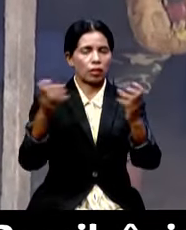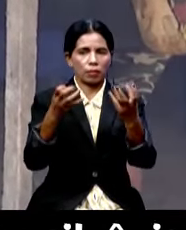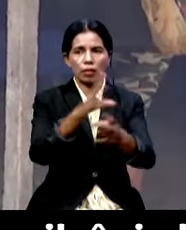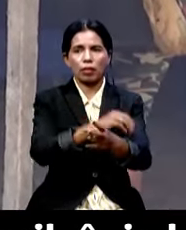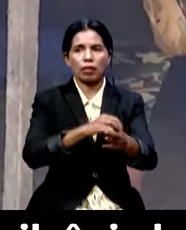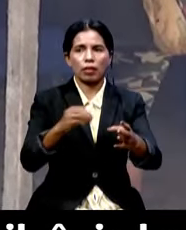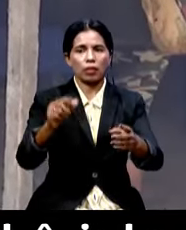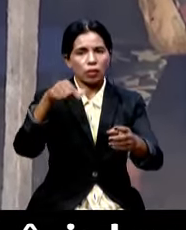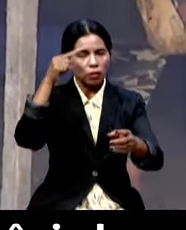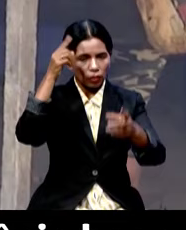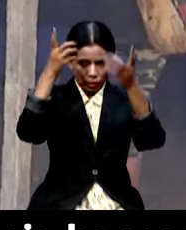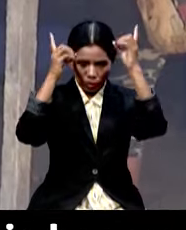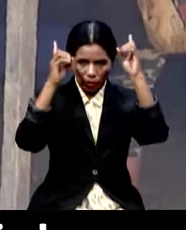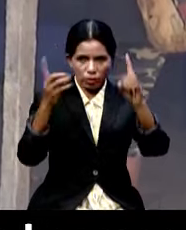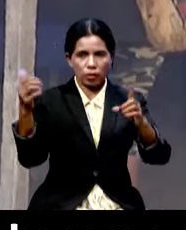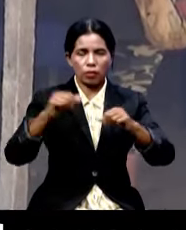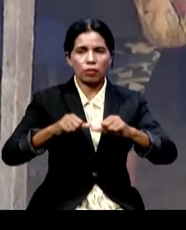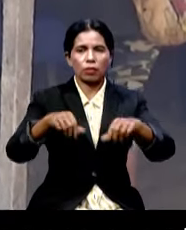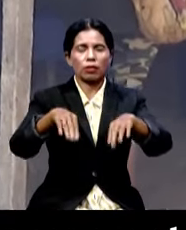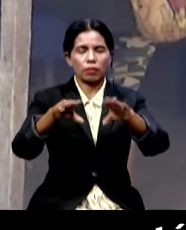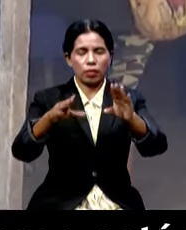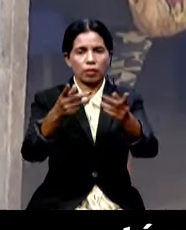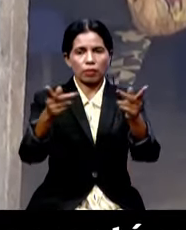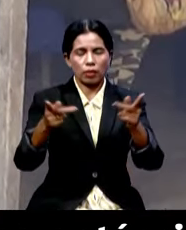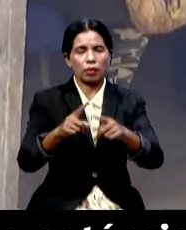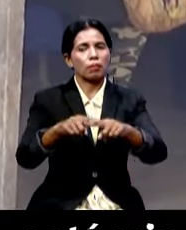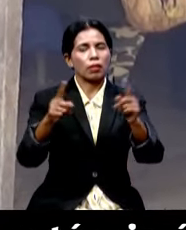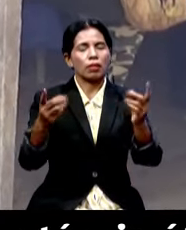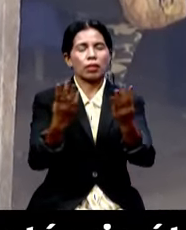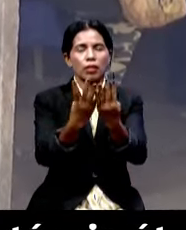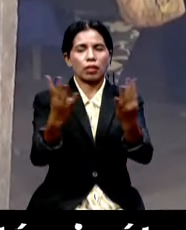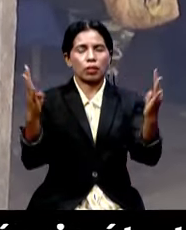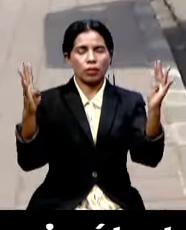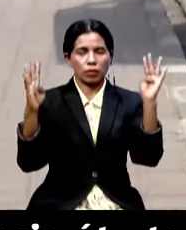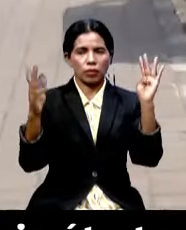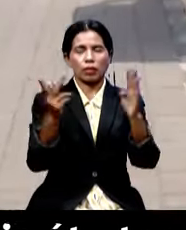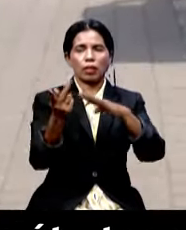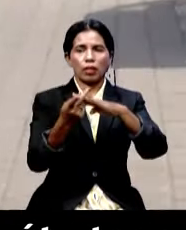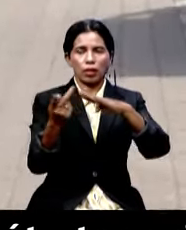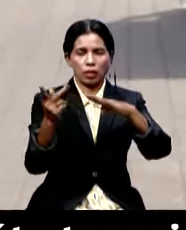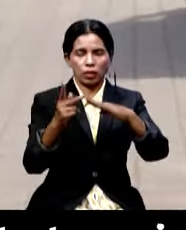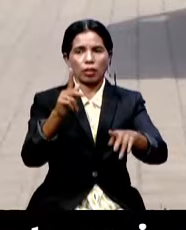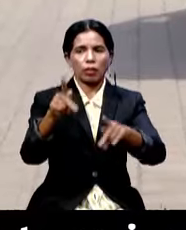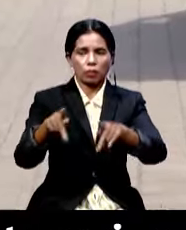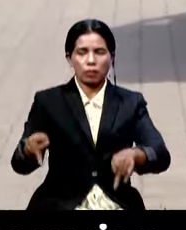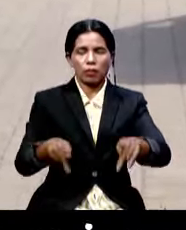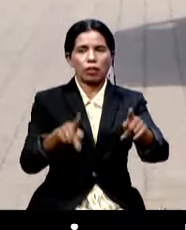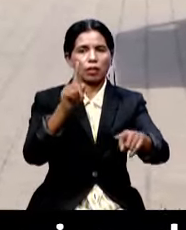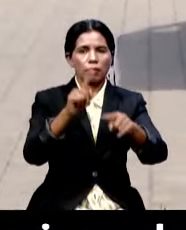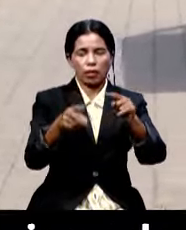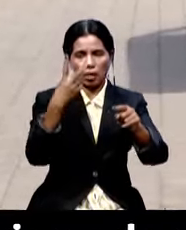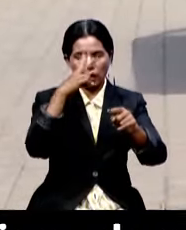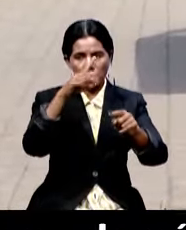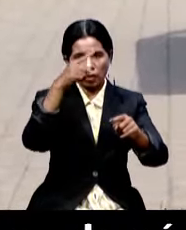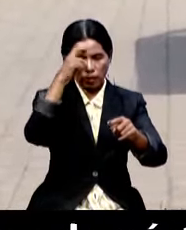ona, nune governo decidi sira continuo faan iha are refere, mai be diding hotu kaleng iha estrada nining, nune publiku lau ba mai la belehare,